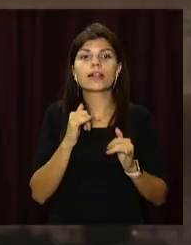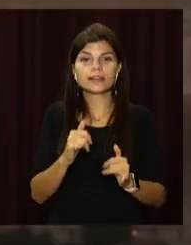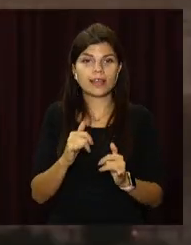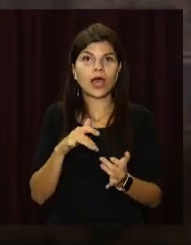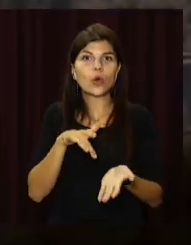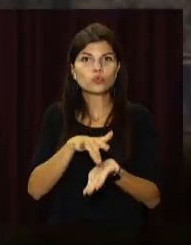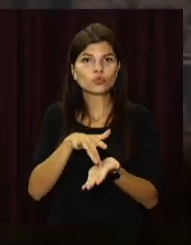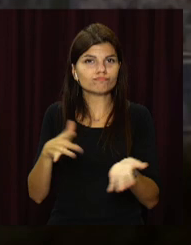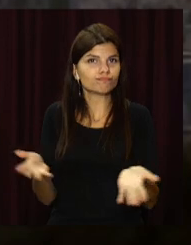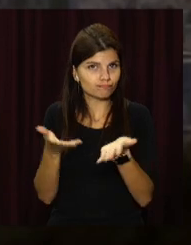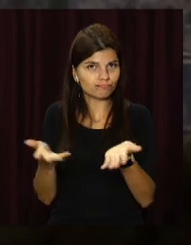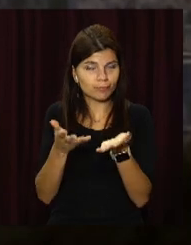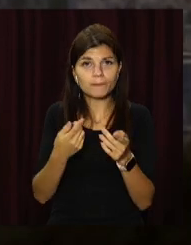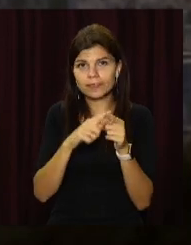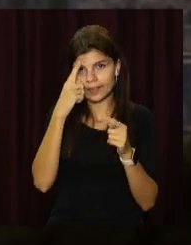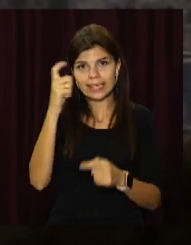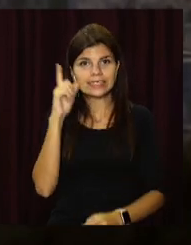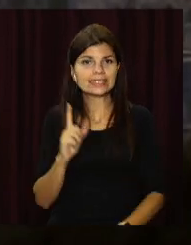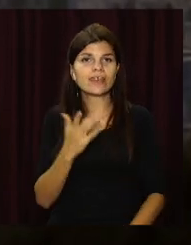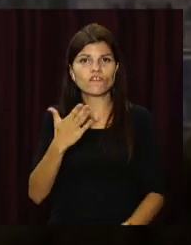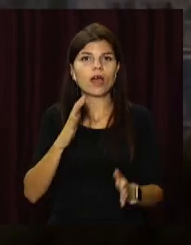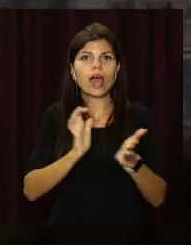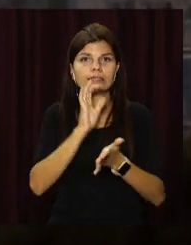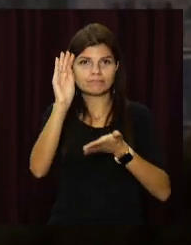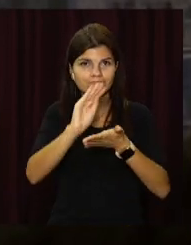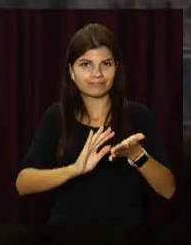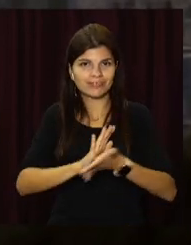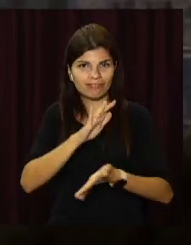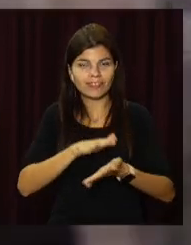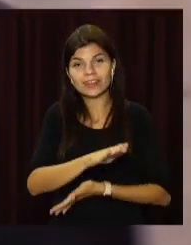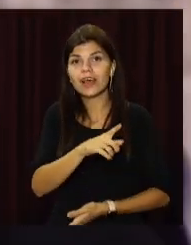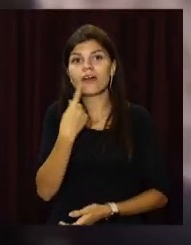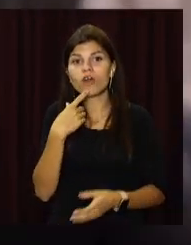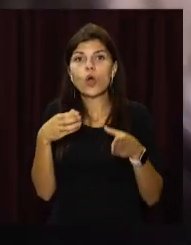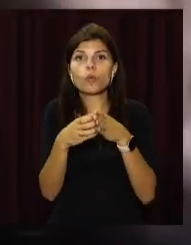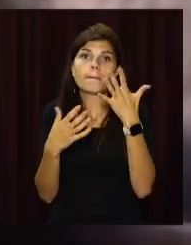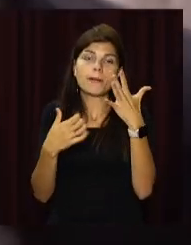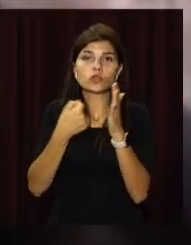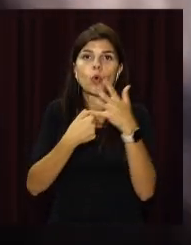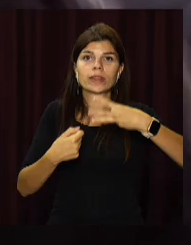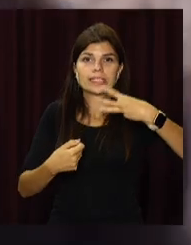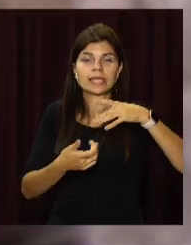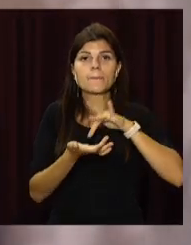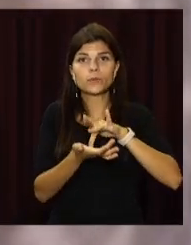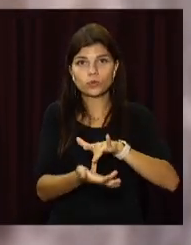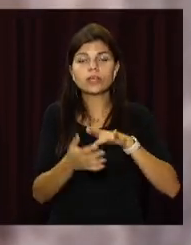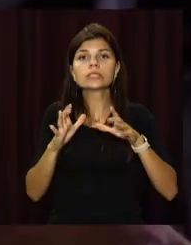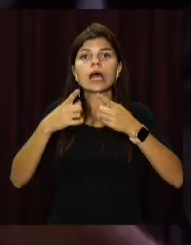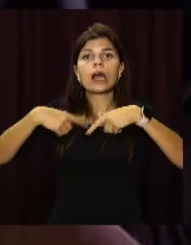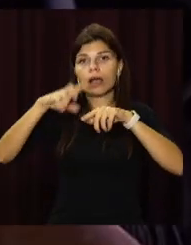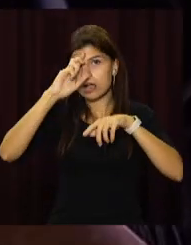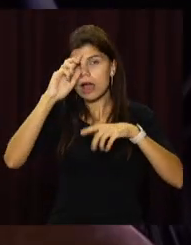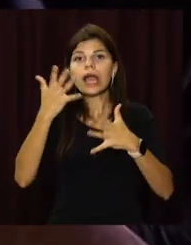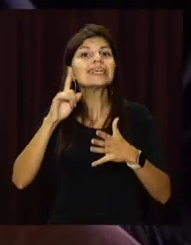стимулювання туризму. Про це повідомляє ізраїльське видання. Добро отримують групи від 5 до 30 мандрівників з країн, які віднесені